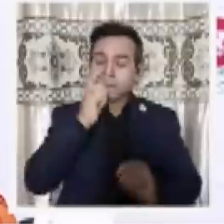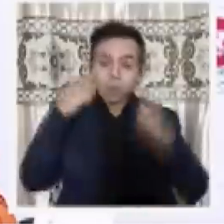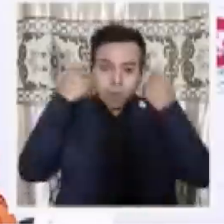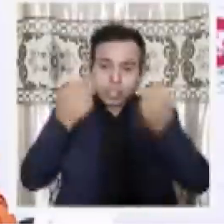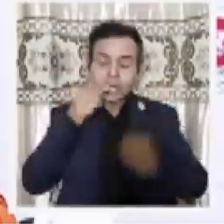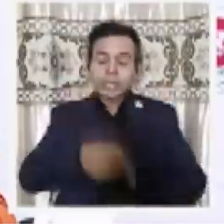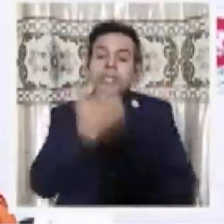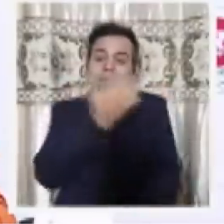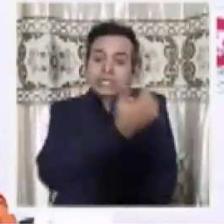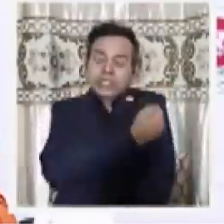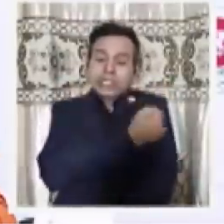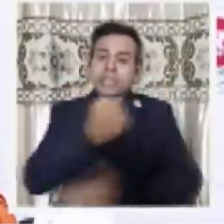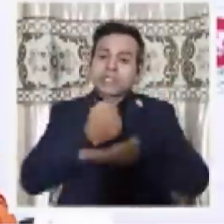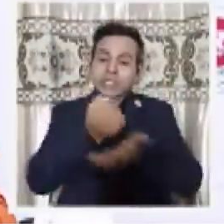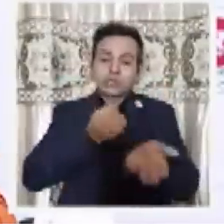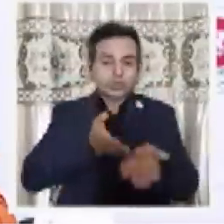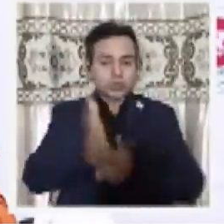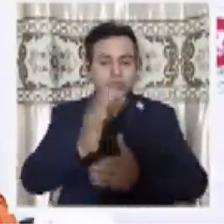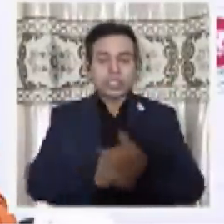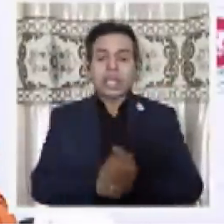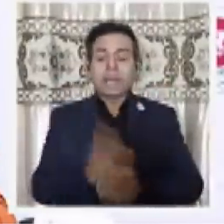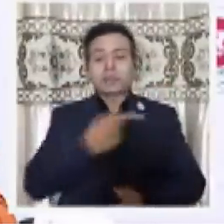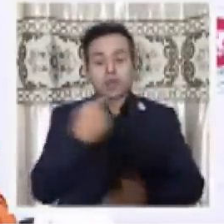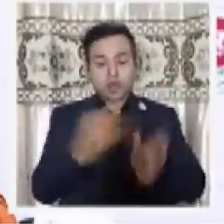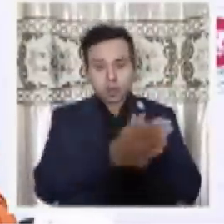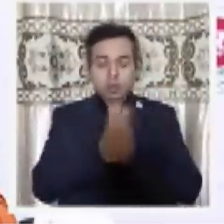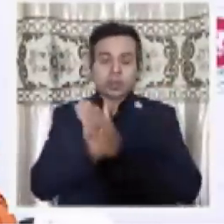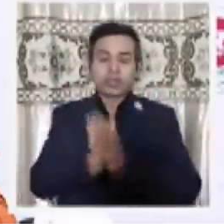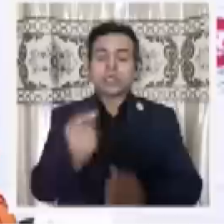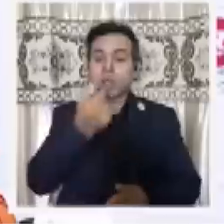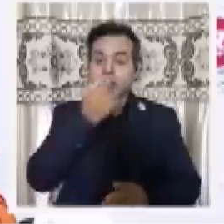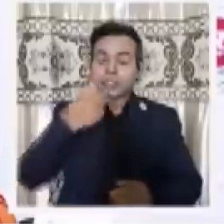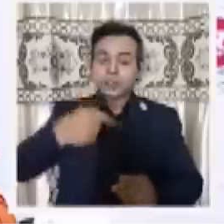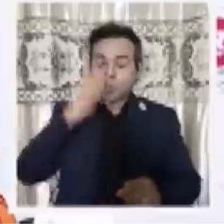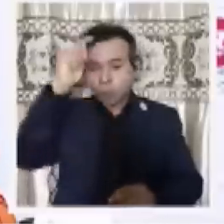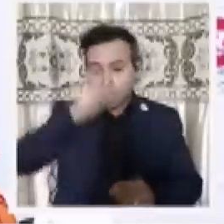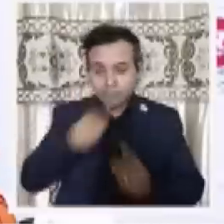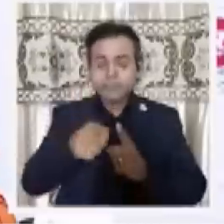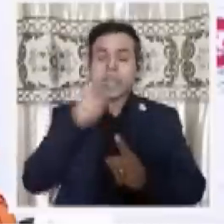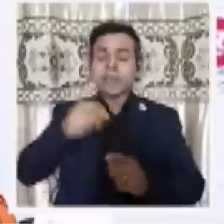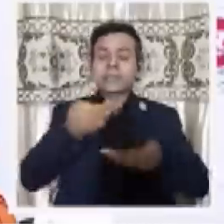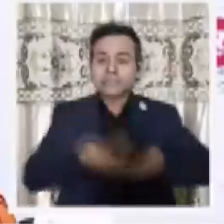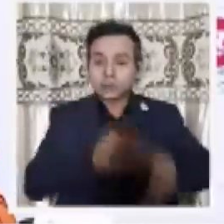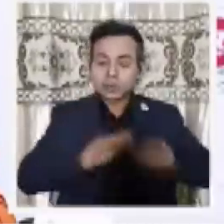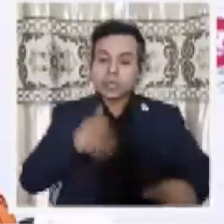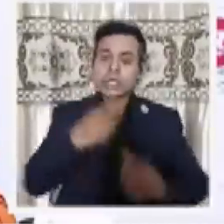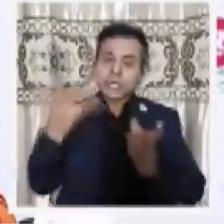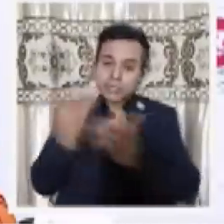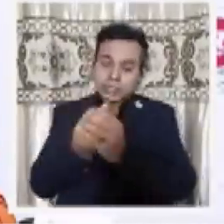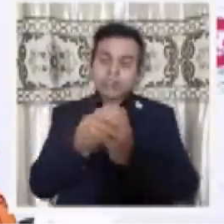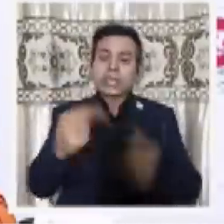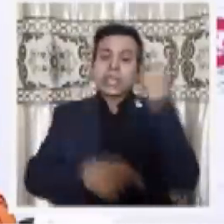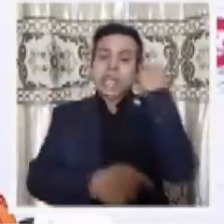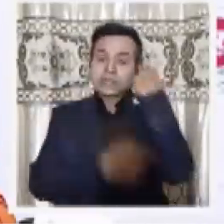হচ্ছে। সন্তান ধারণক্ষম নারীদের টিডি টিকা প্রদান চলমান রয়েছে। আপনারা আপনাদের শিশুর প্রাপ্য টিকা